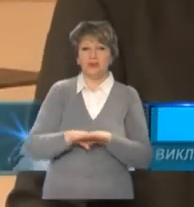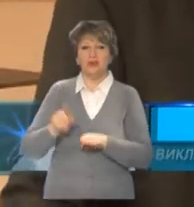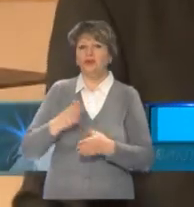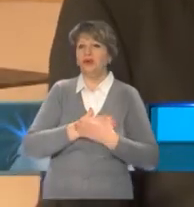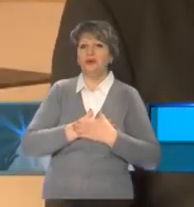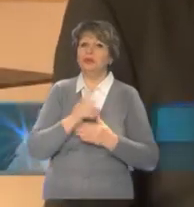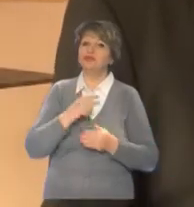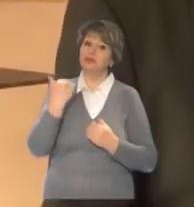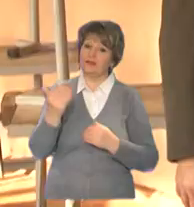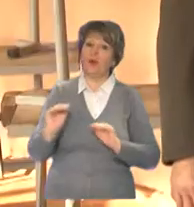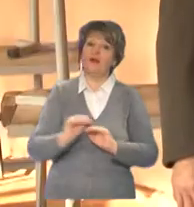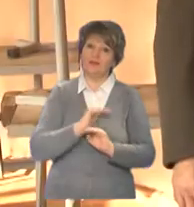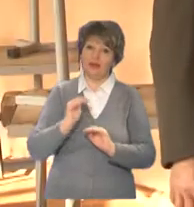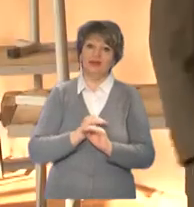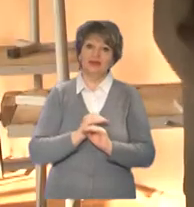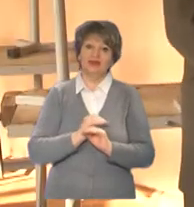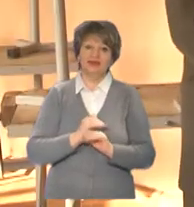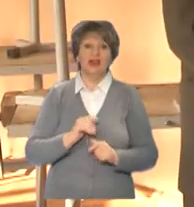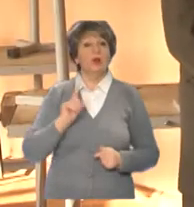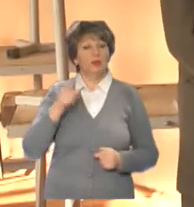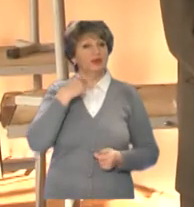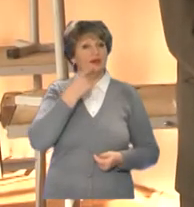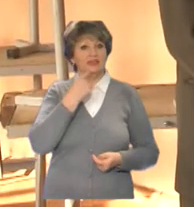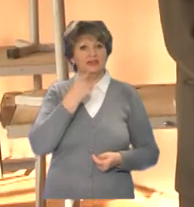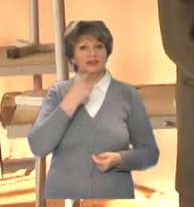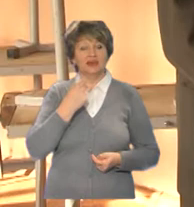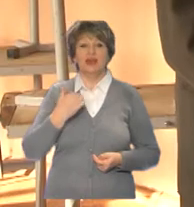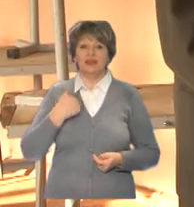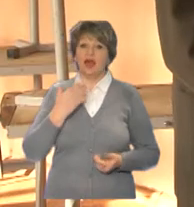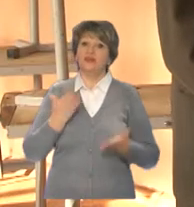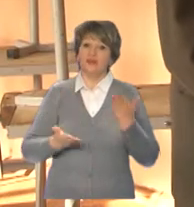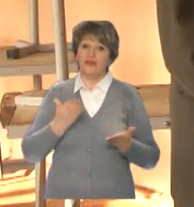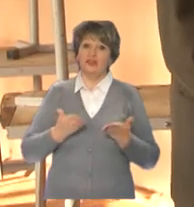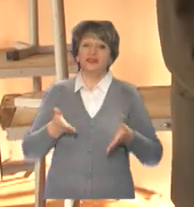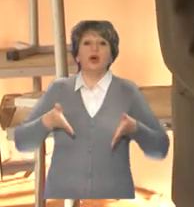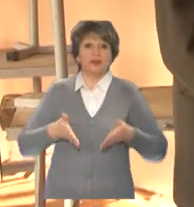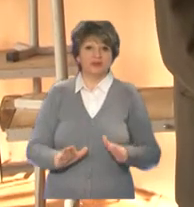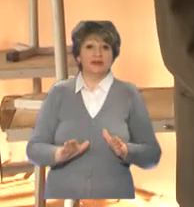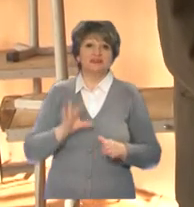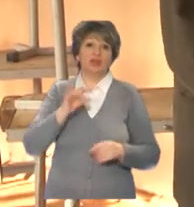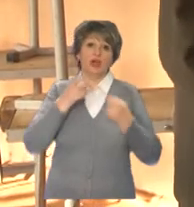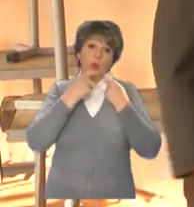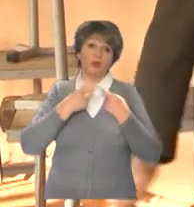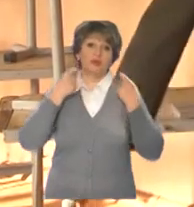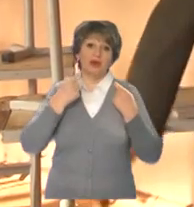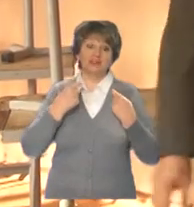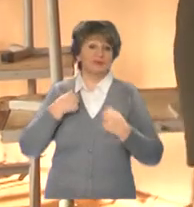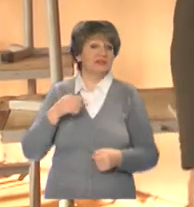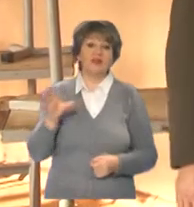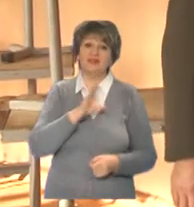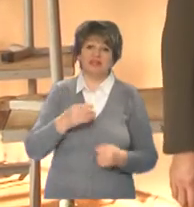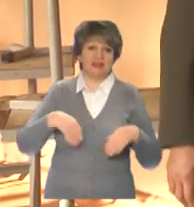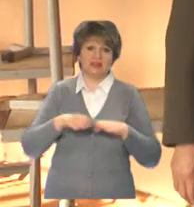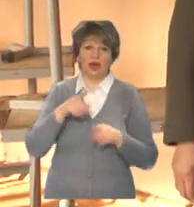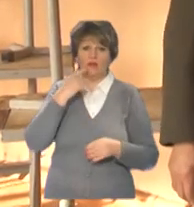любил, чтобы подхвалили его. Он говорит, наверное, Валерий Васильевич я родился и улыбался, потому что мне все это говорят. Ну, какой бы он